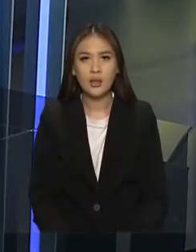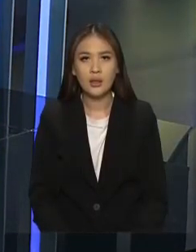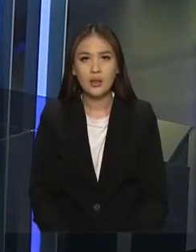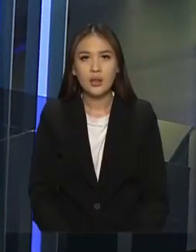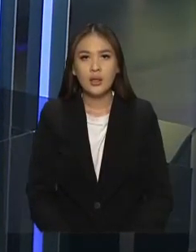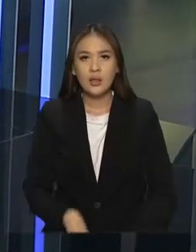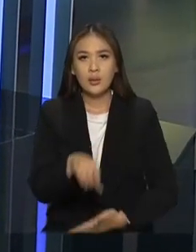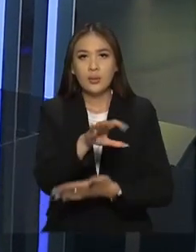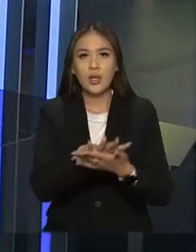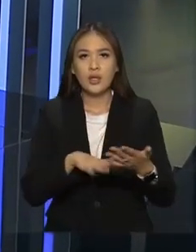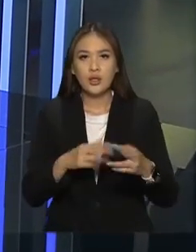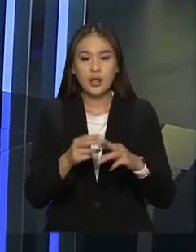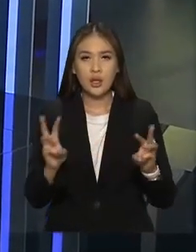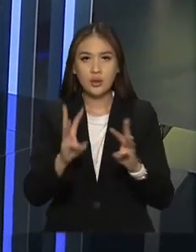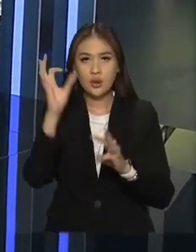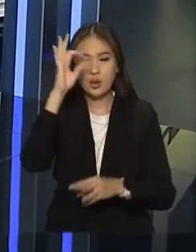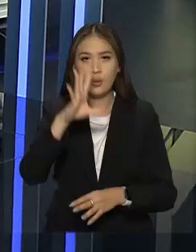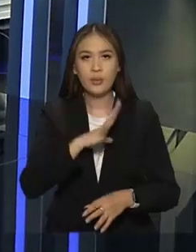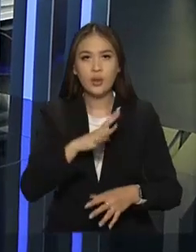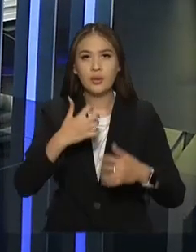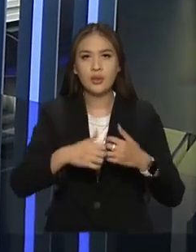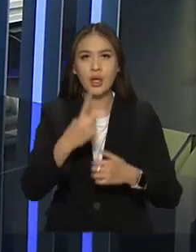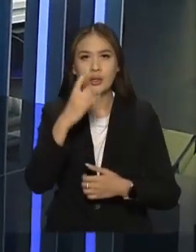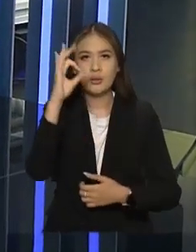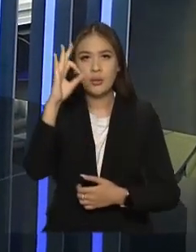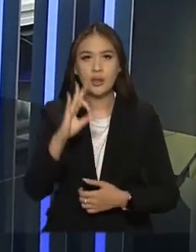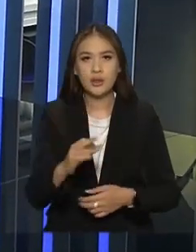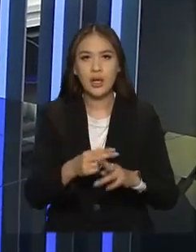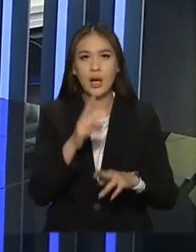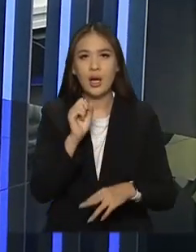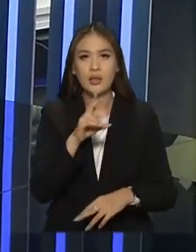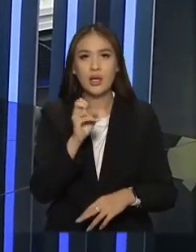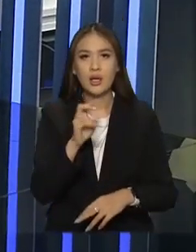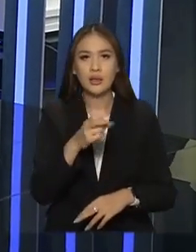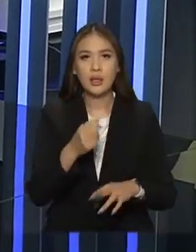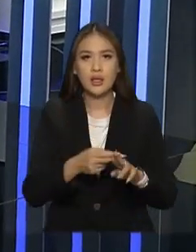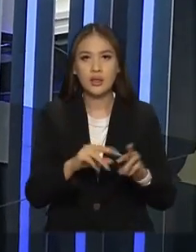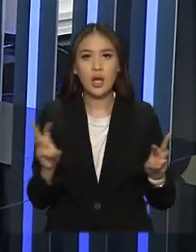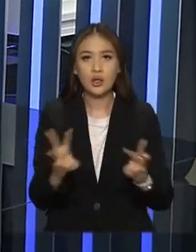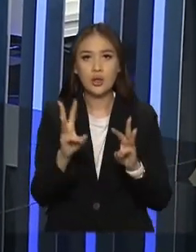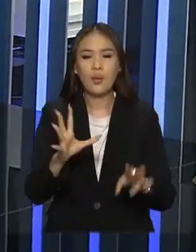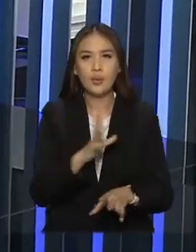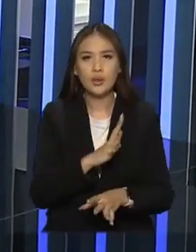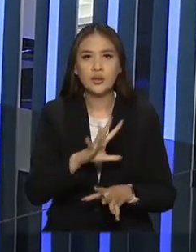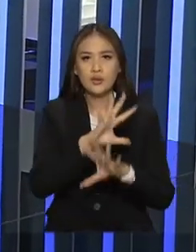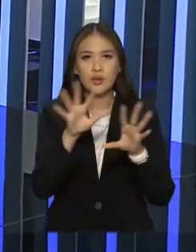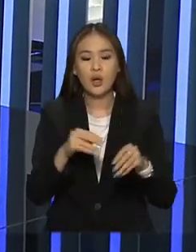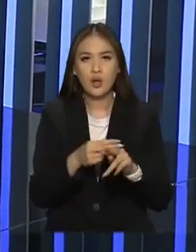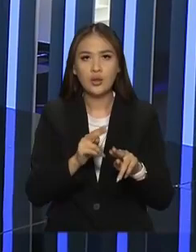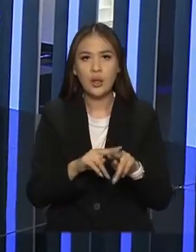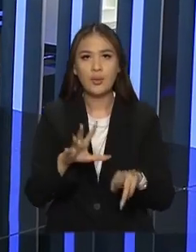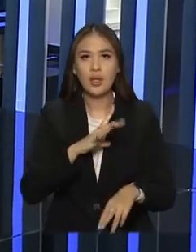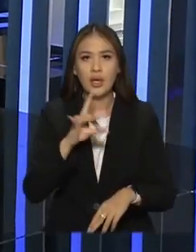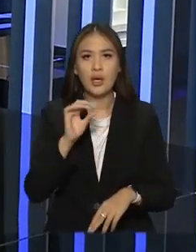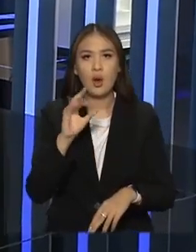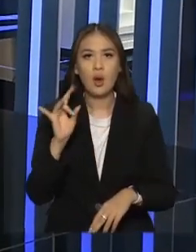и продолжение темы пожаров Почти один процент всей территории Канады охвачен огнем в стране уже сгорела рекордное количество